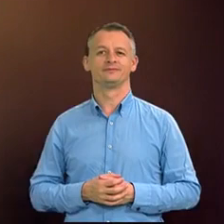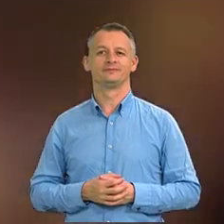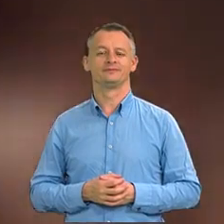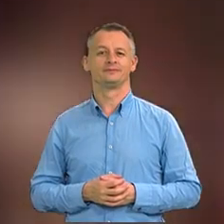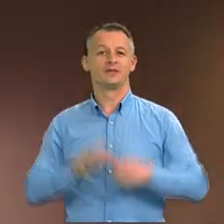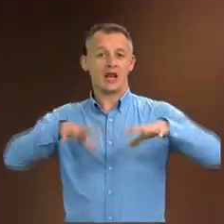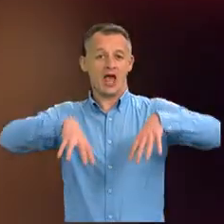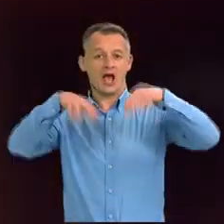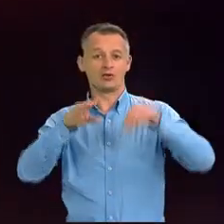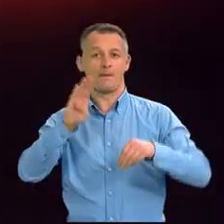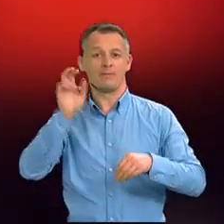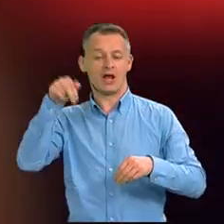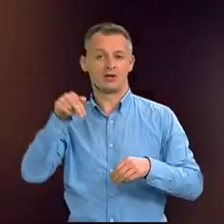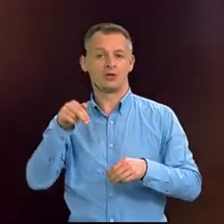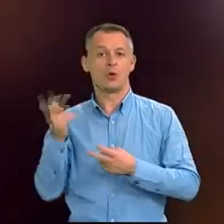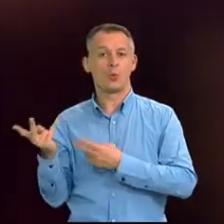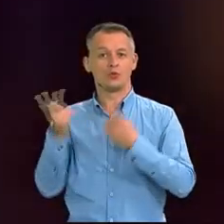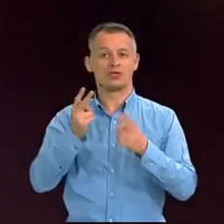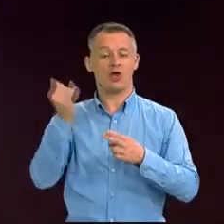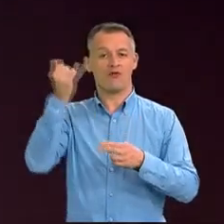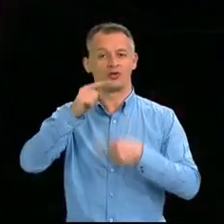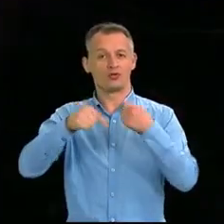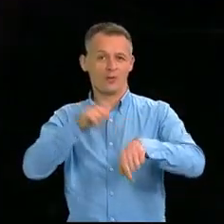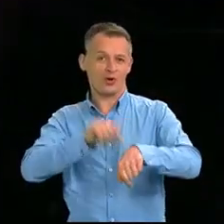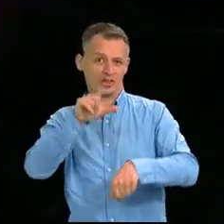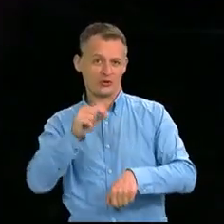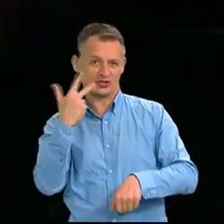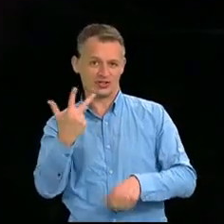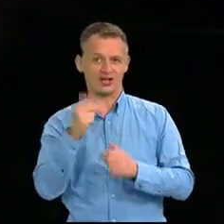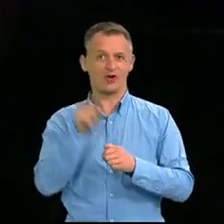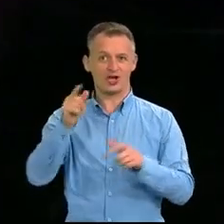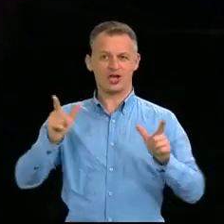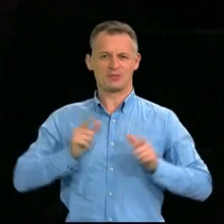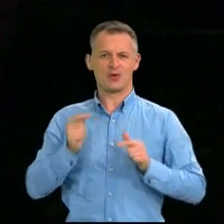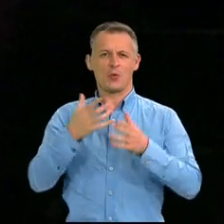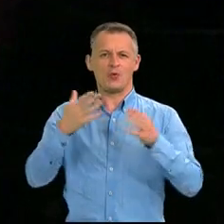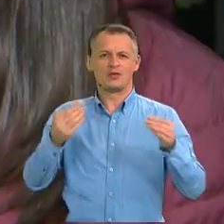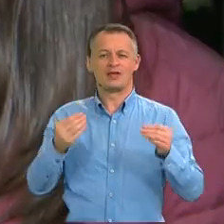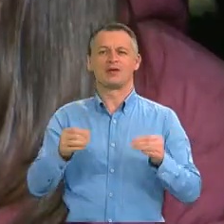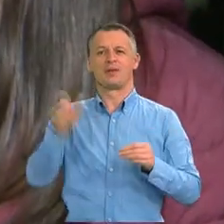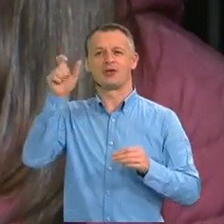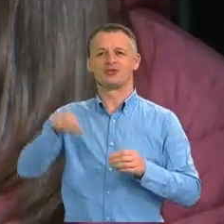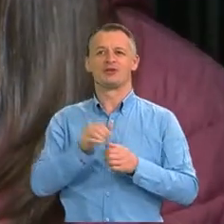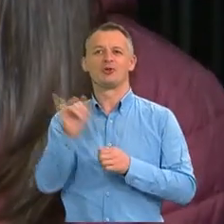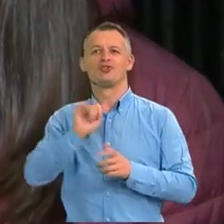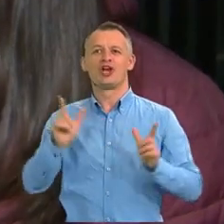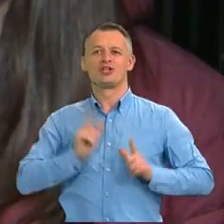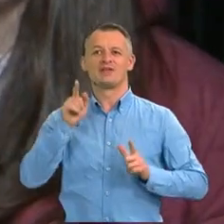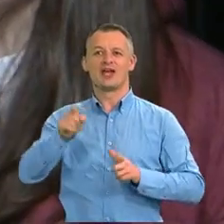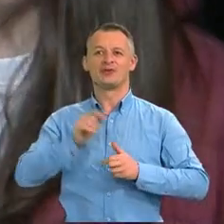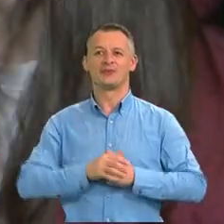La Castelul Bran, musafirii au venit după ora 23. Acolo au fost așteptați de o mulțime de oameni. Pe cine aștepți tu de